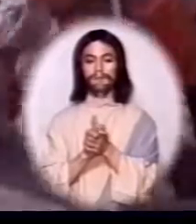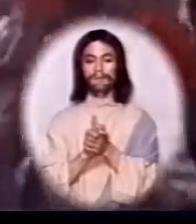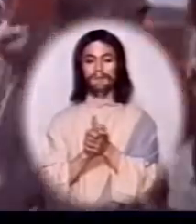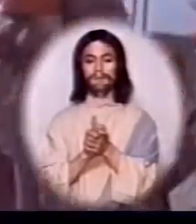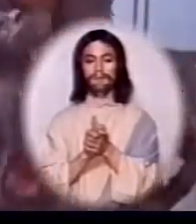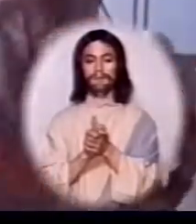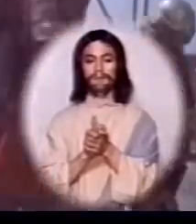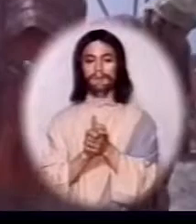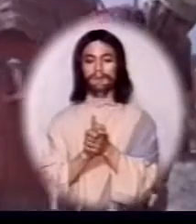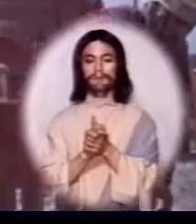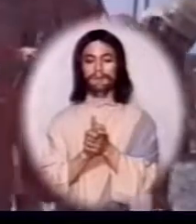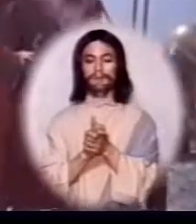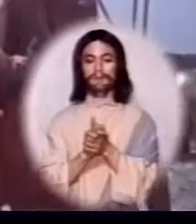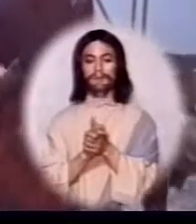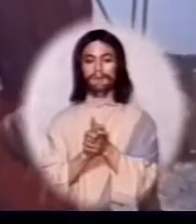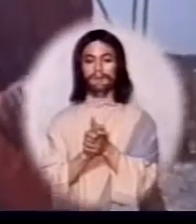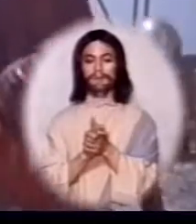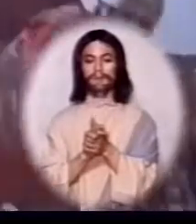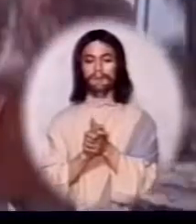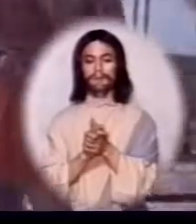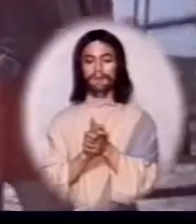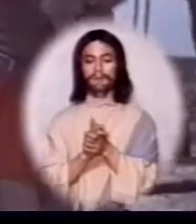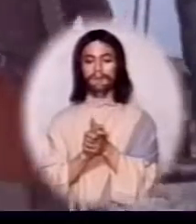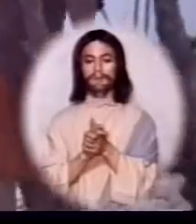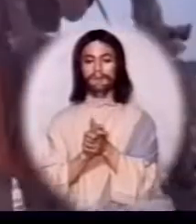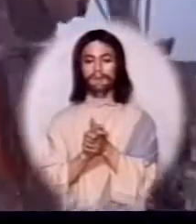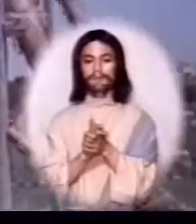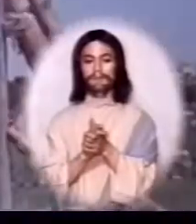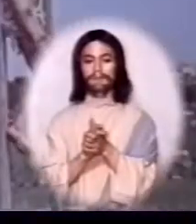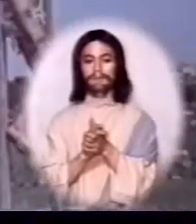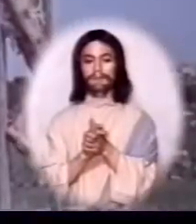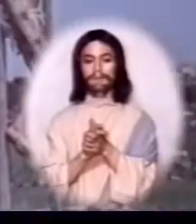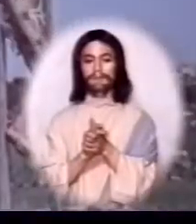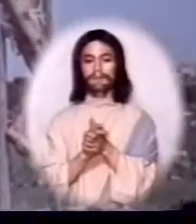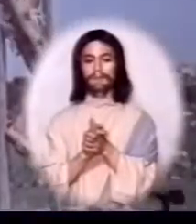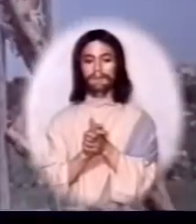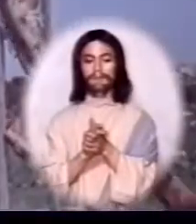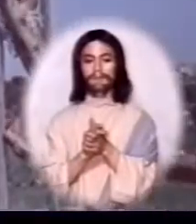자네, 자네 이게 팀이 어떻게 할 거야?